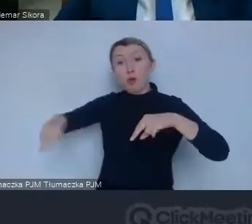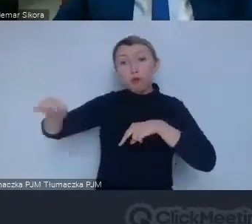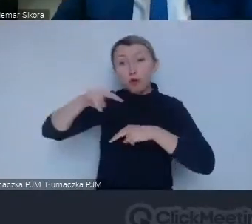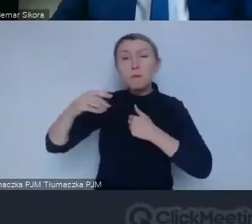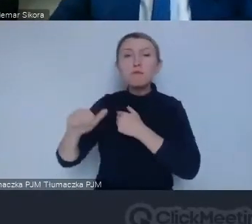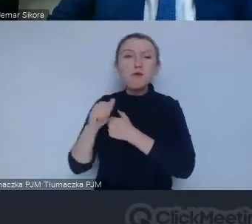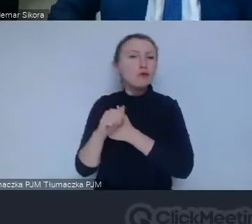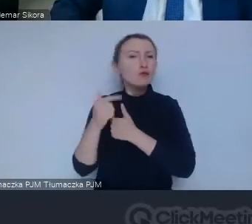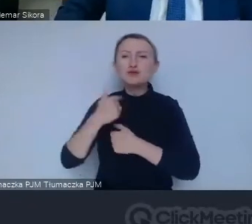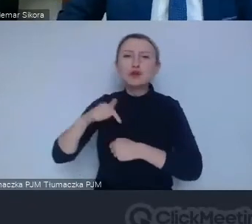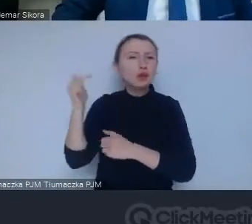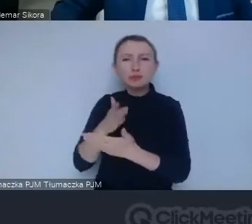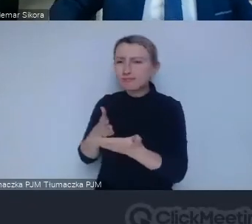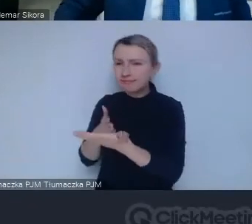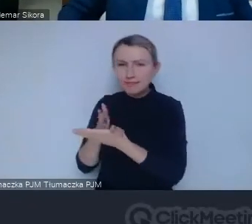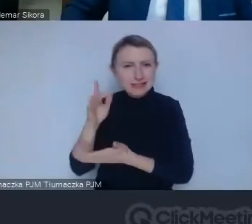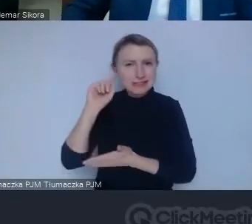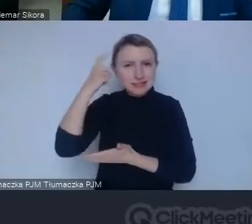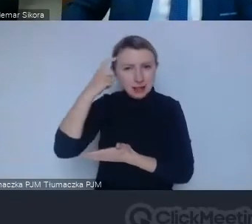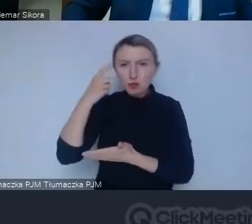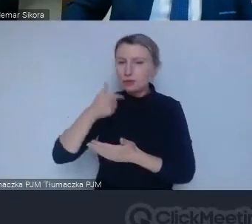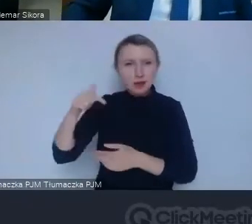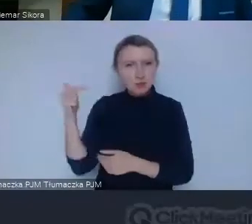powoduje, że nie muszę wjeżdżać do centrum miasta,